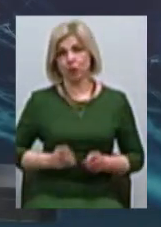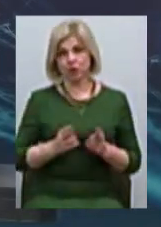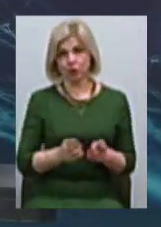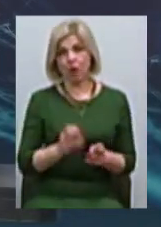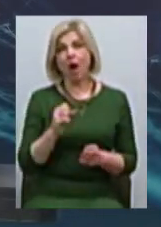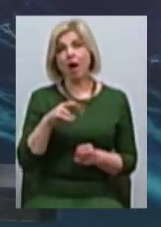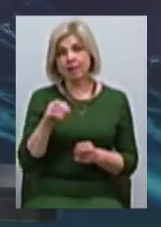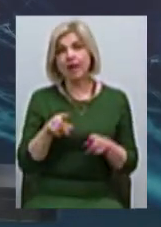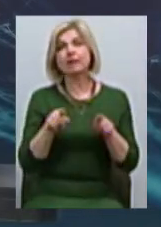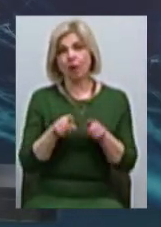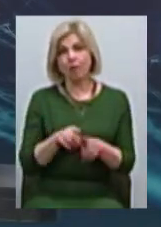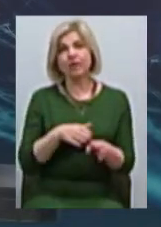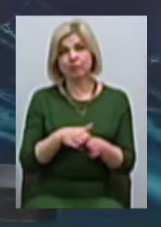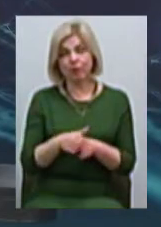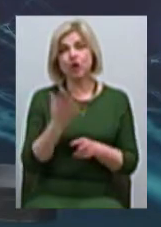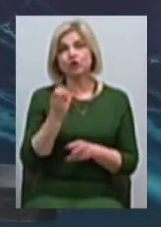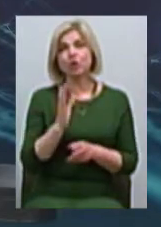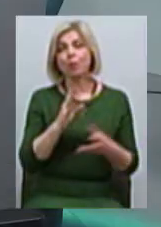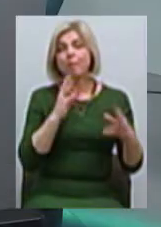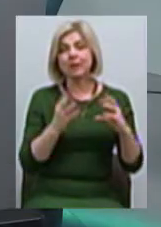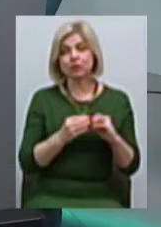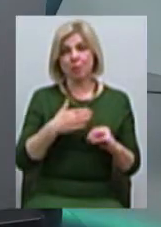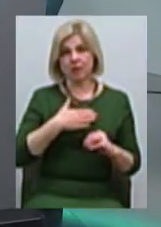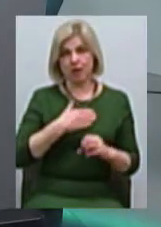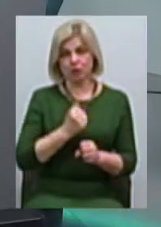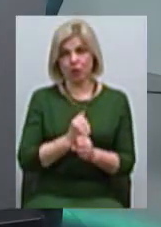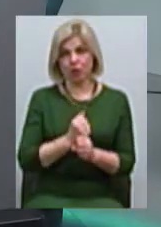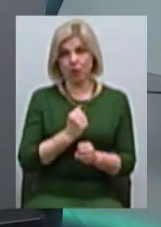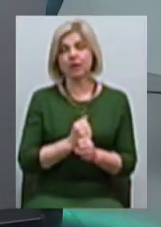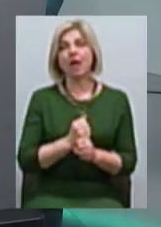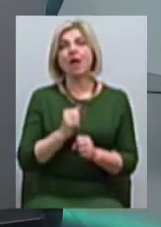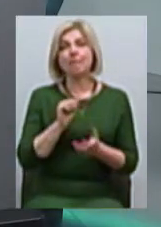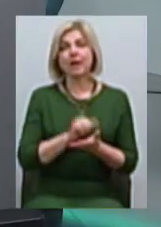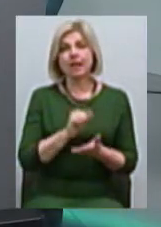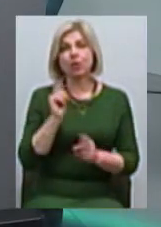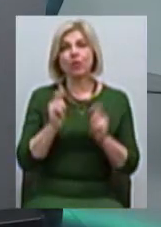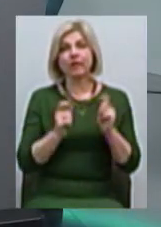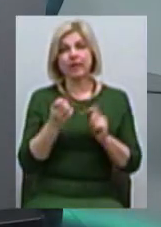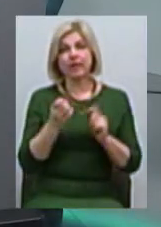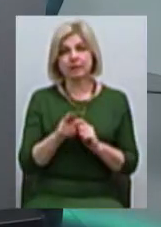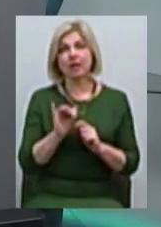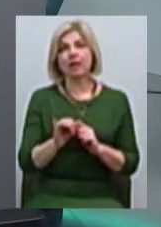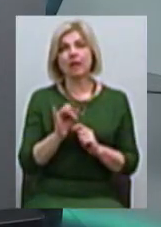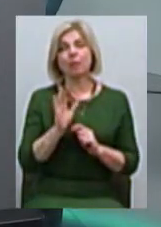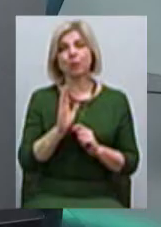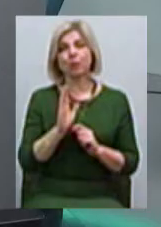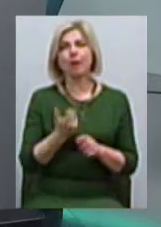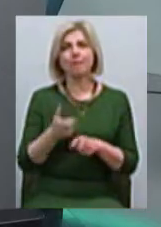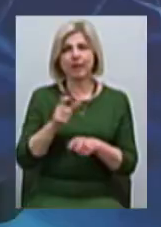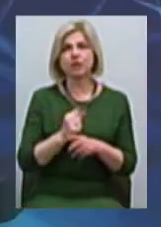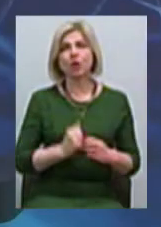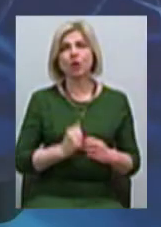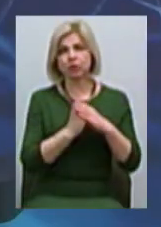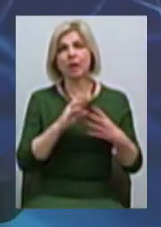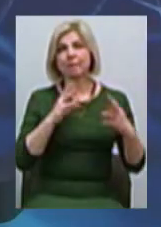І, в принципі, у нас буде ще підсумок нашої роботи у прес-конференції. Ми вже потім підб'ємо більш такі ґрунтовні підсумки